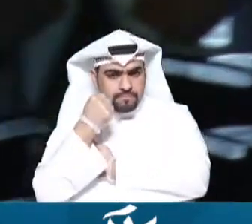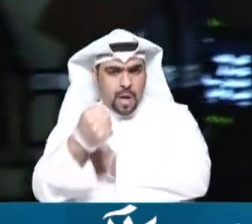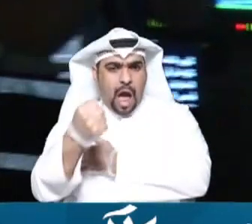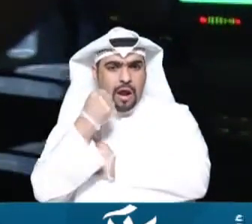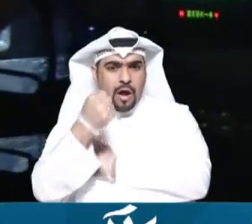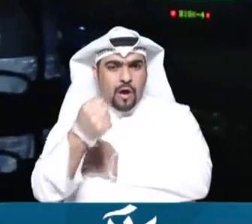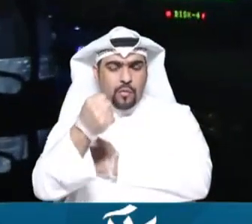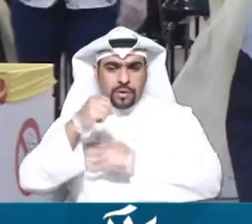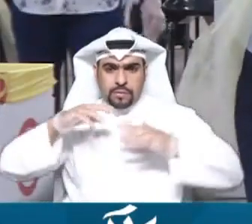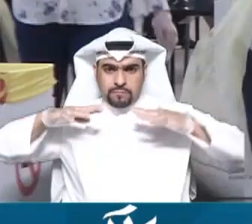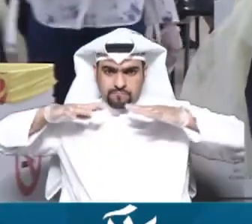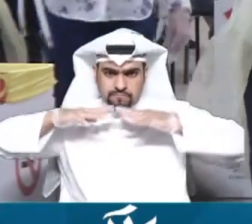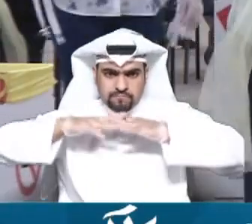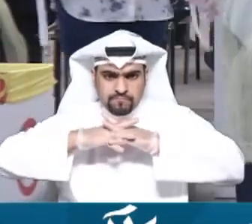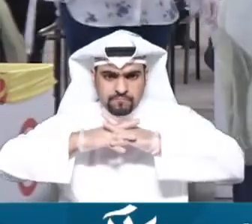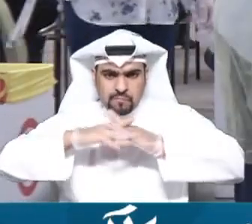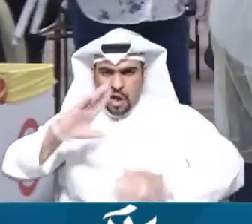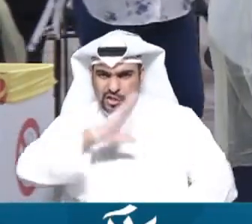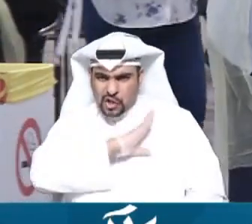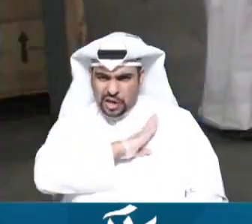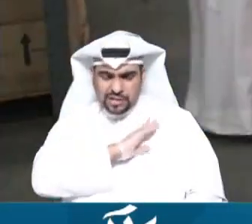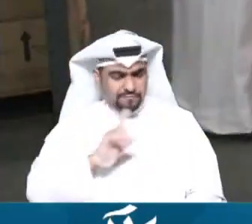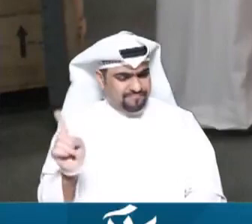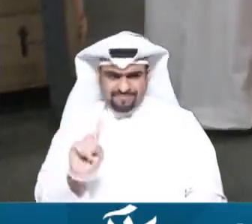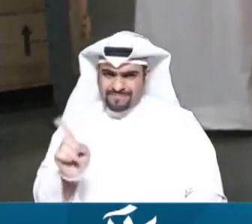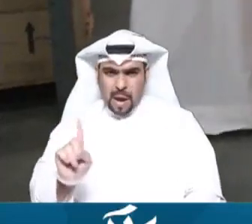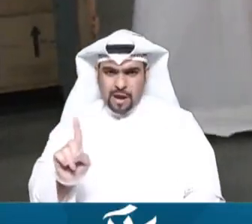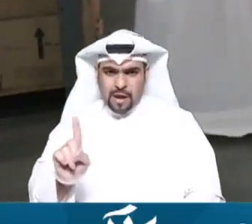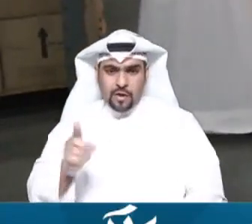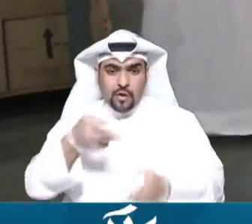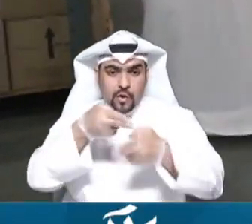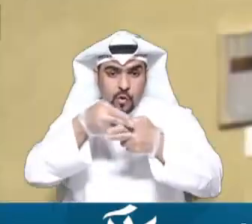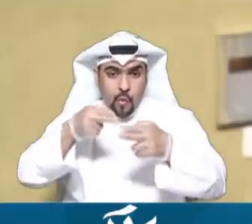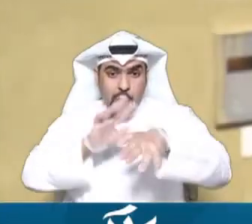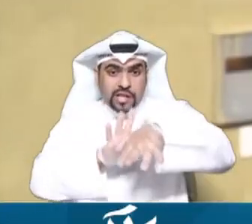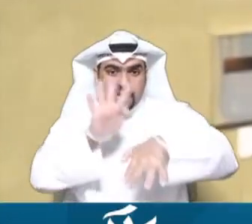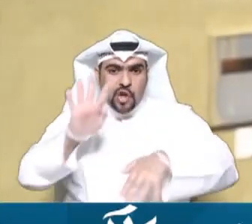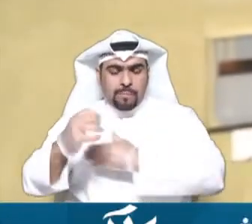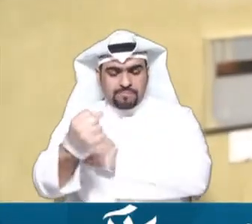مدفع ولا دبابة ولا طيارة، قوة أهلها